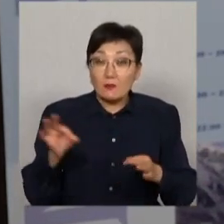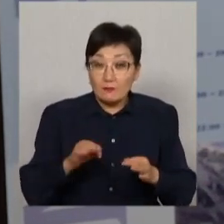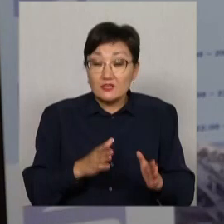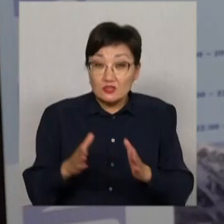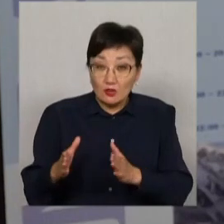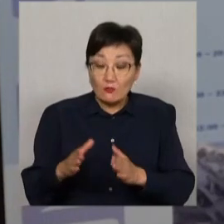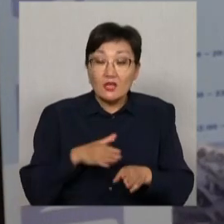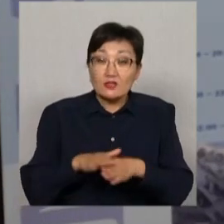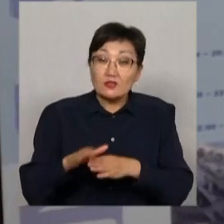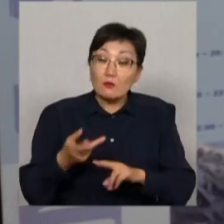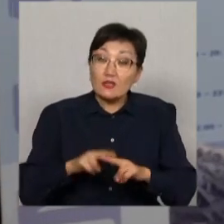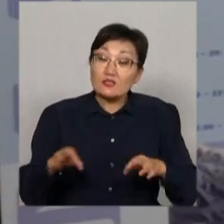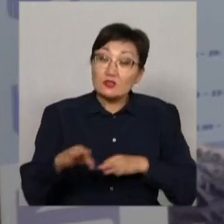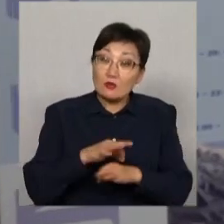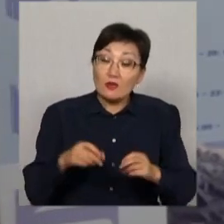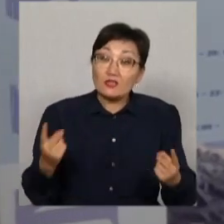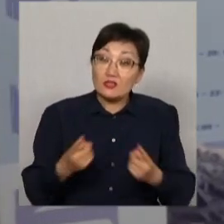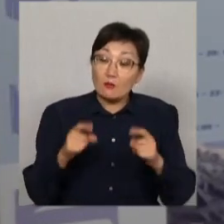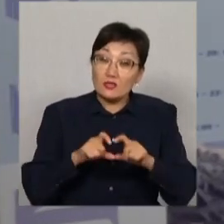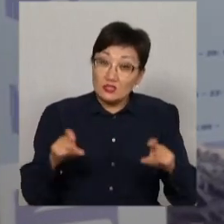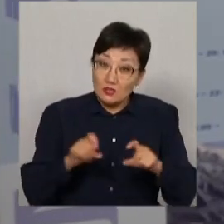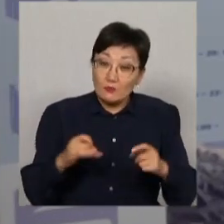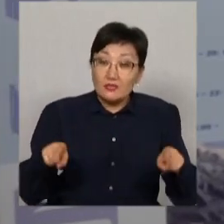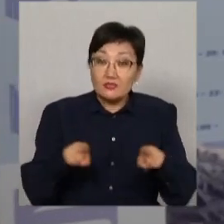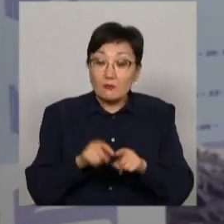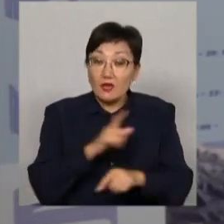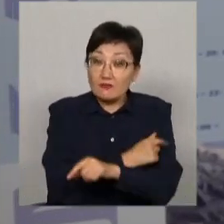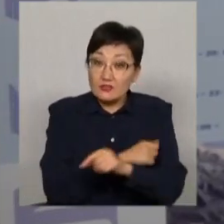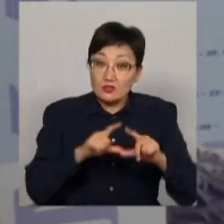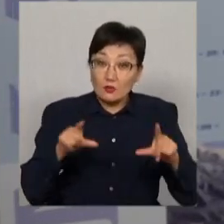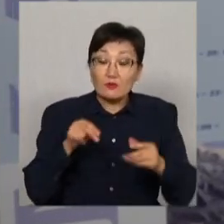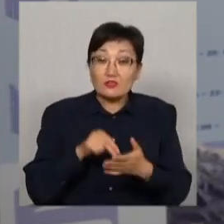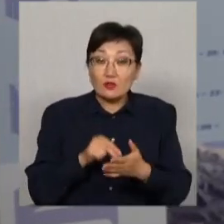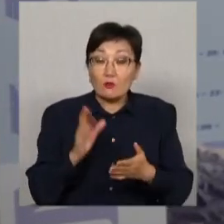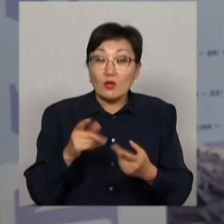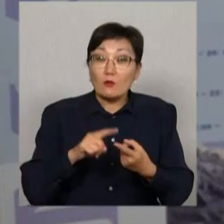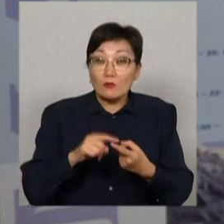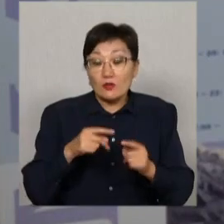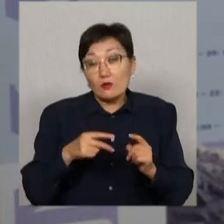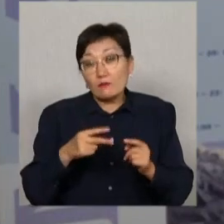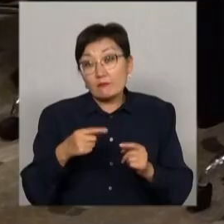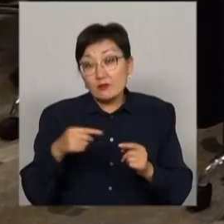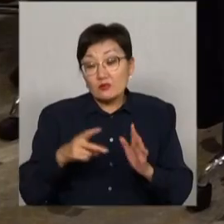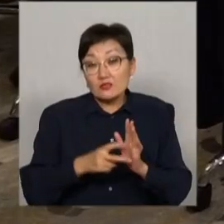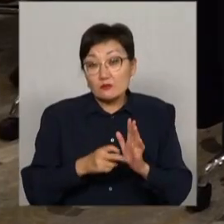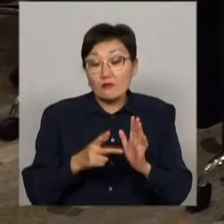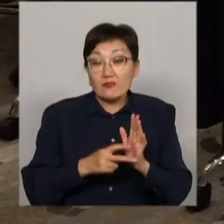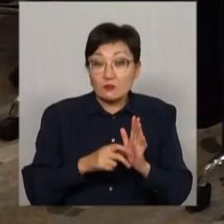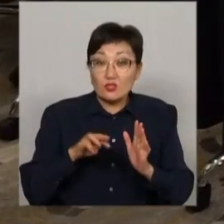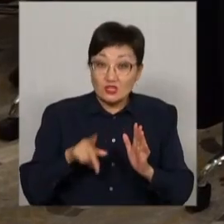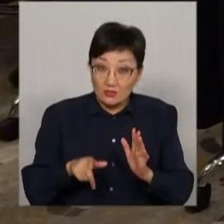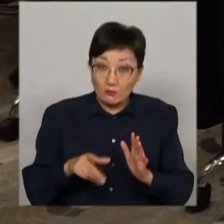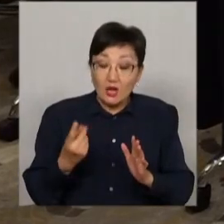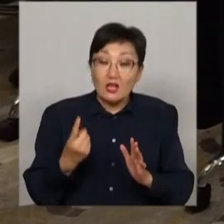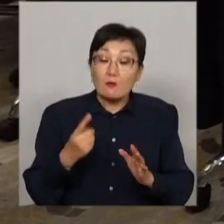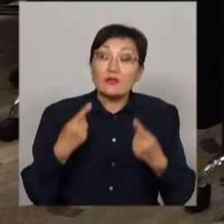думаем реализовать этот проект как в обычных магазинах, так и аптеках. Цена за нее будет плюс-минус 700-800 тенге. Еще